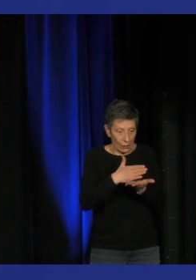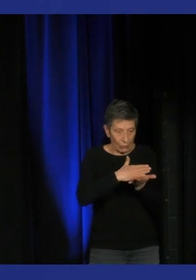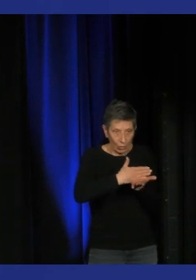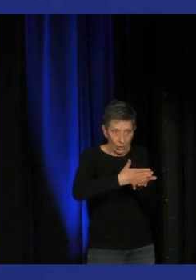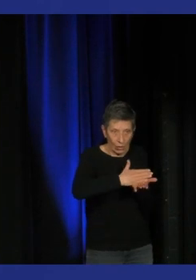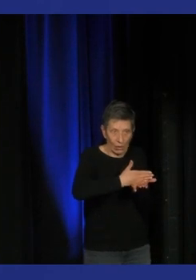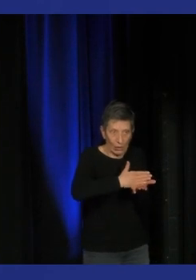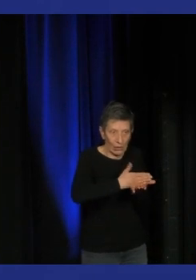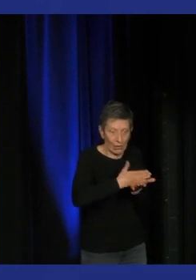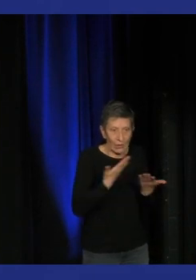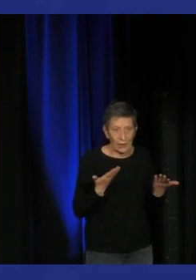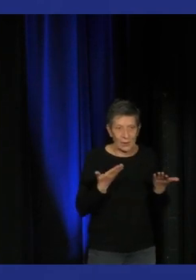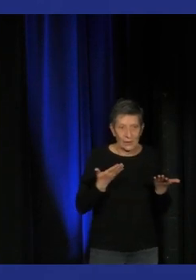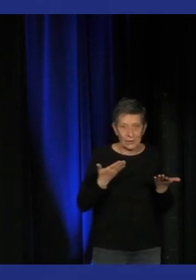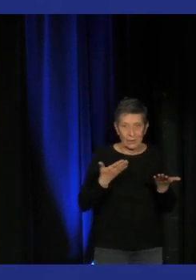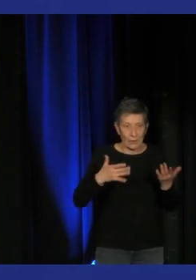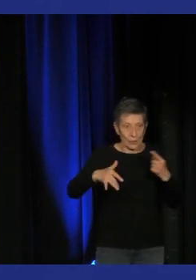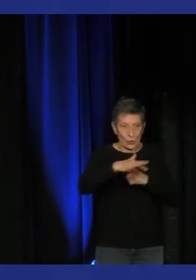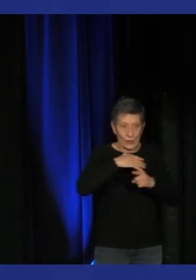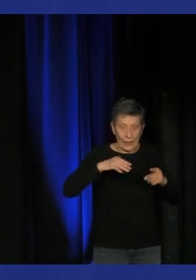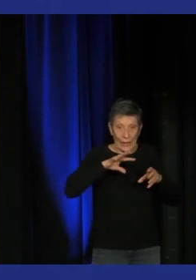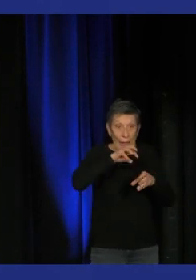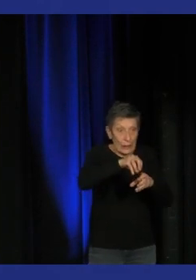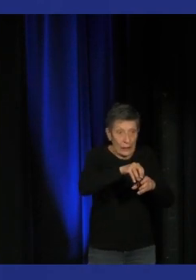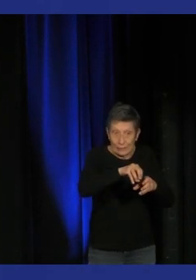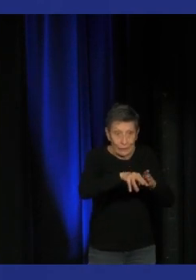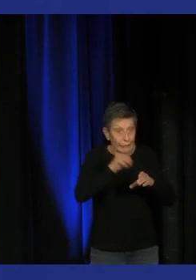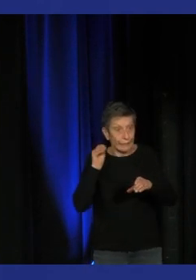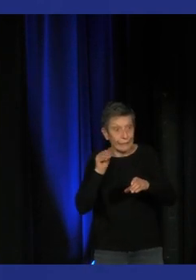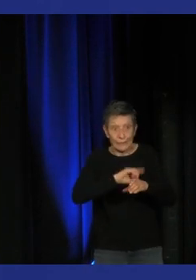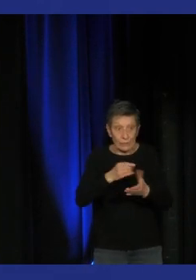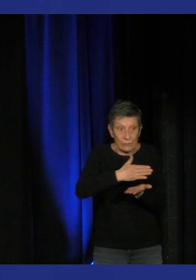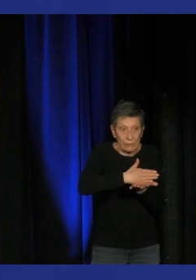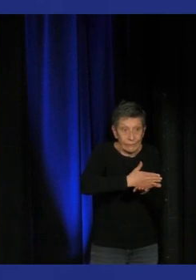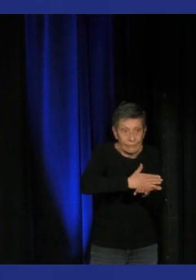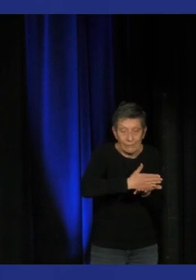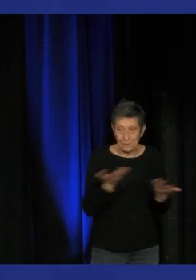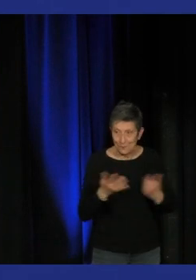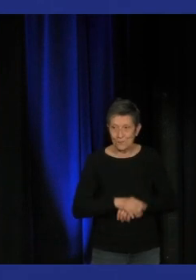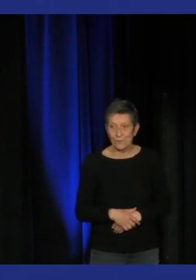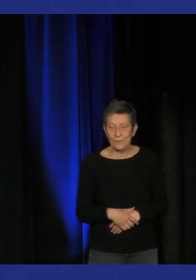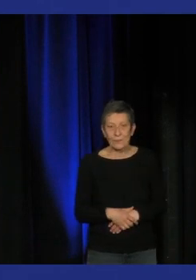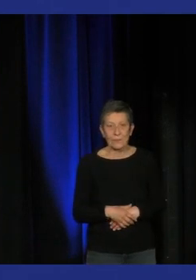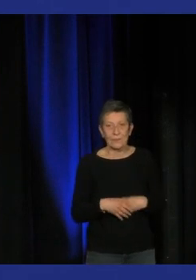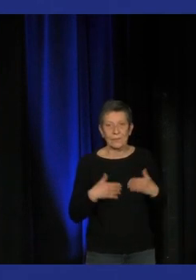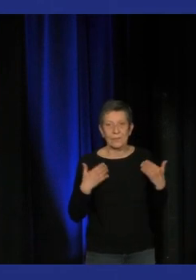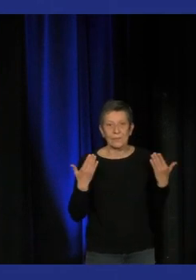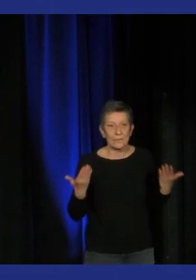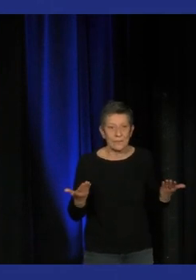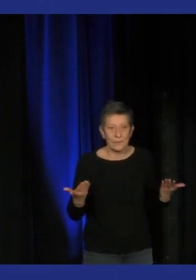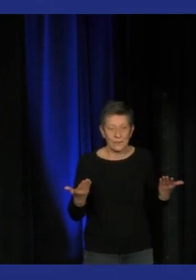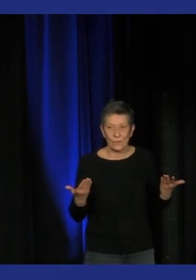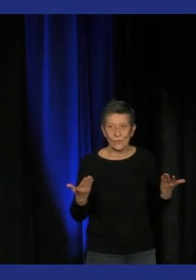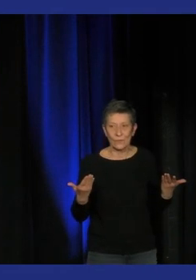entre-deux, dans les limbes de la cité. Et nous pourrons discuter de la